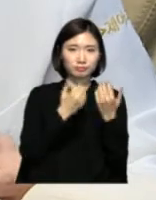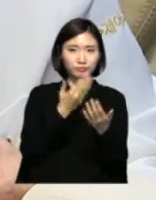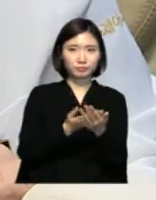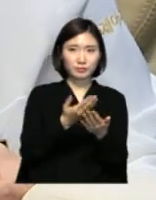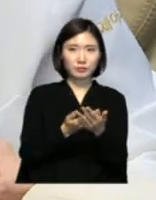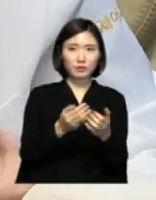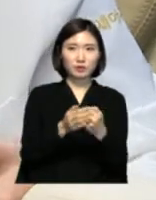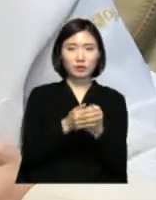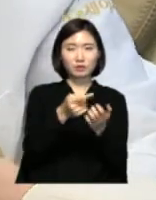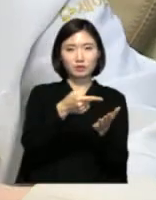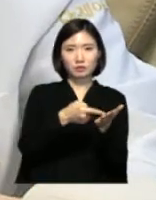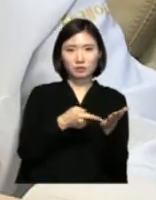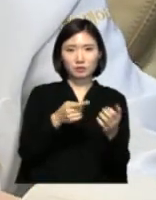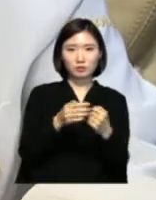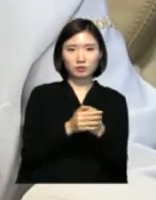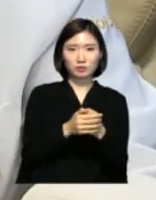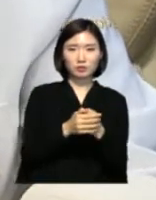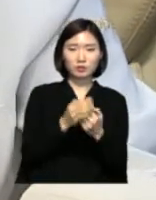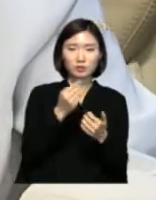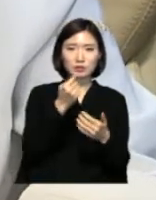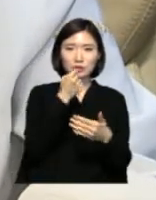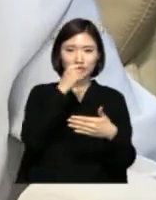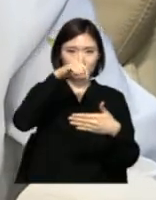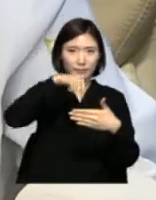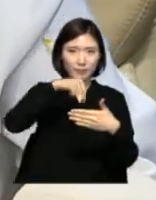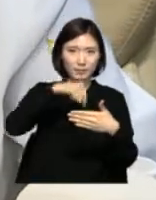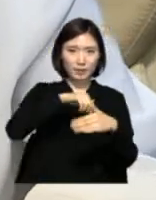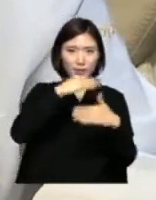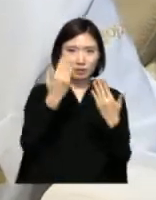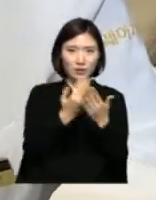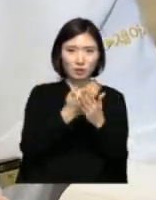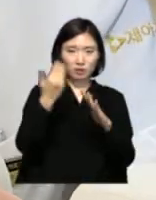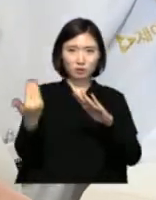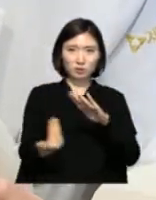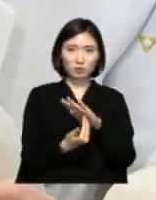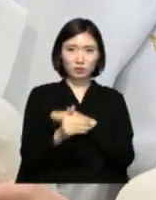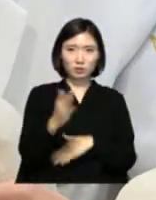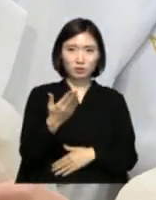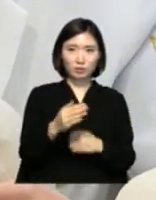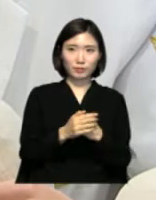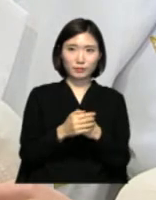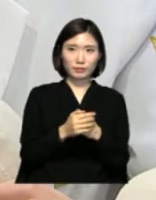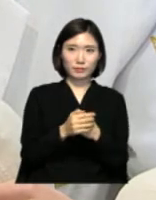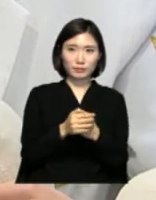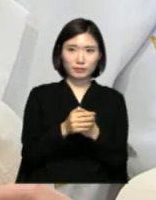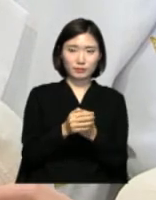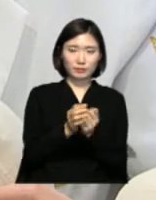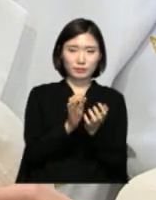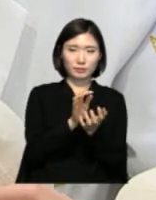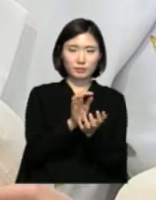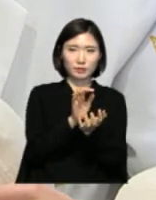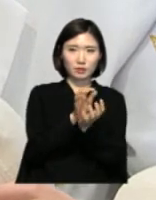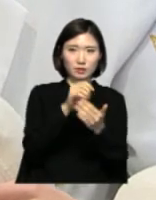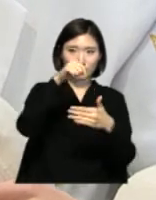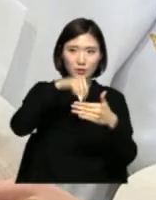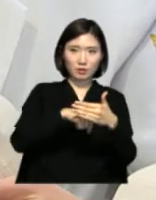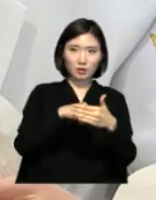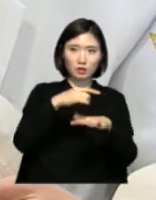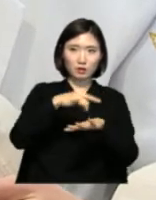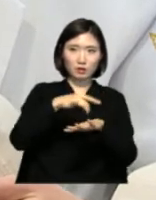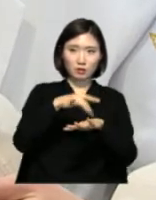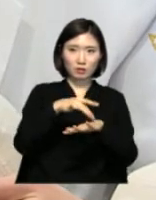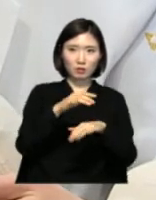이제 수술은 이제 입안으로 이제 모든 수술이 다 이루어지고 되고요. 이제 입안 절개를 통해서 이제 위턱뼈를 이제 이런 식으로